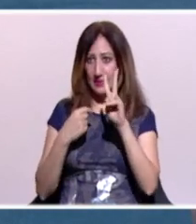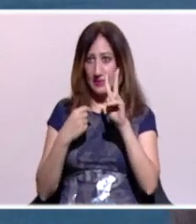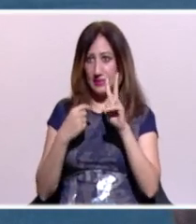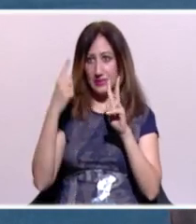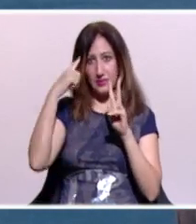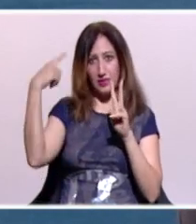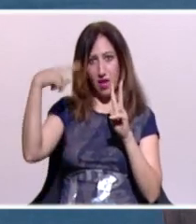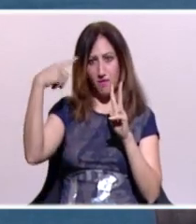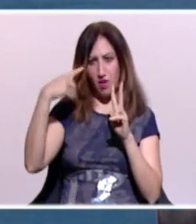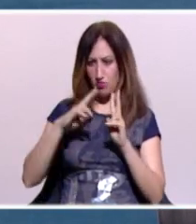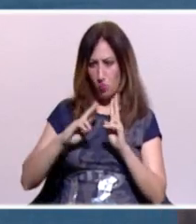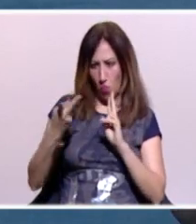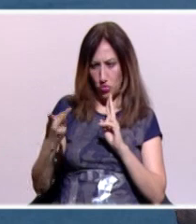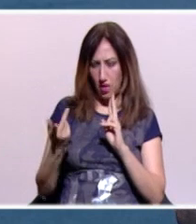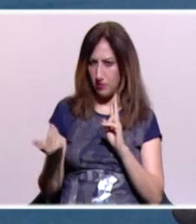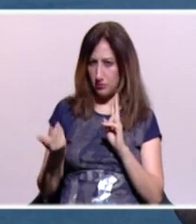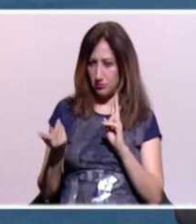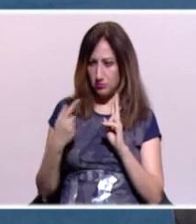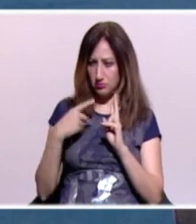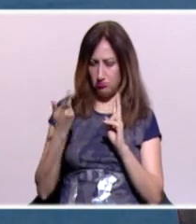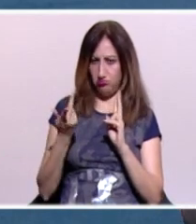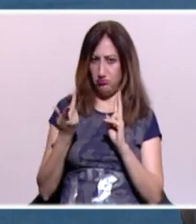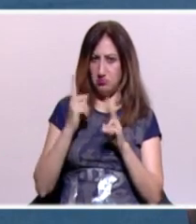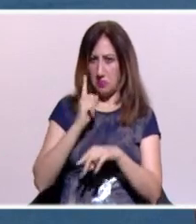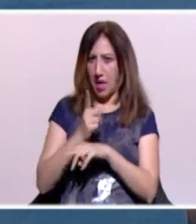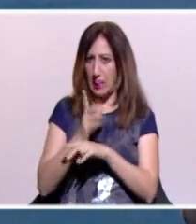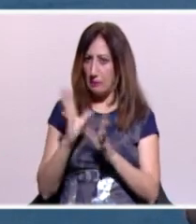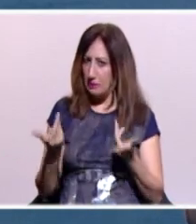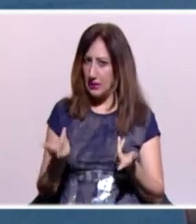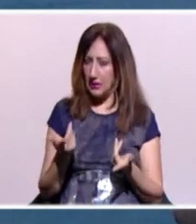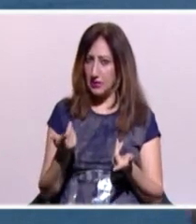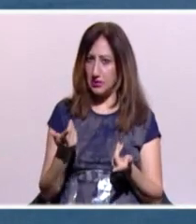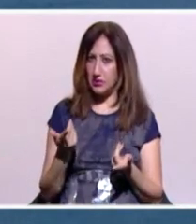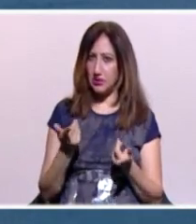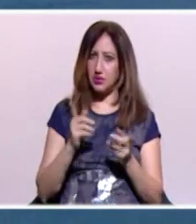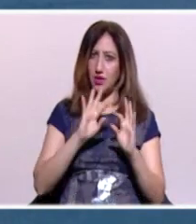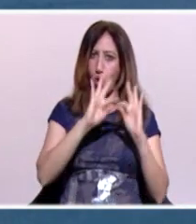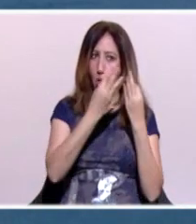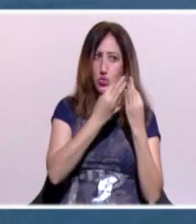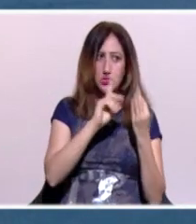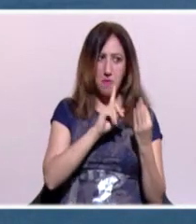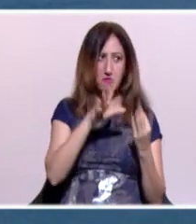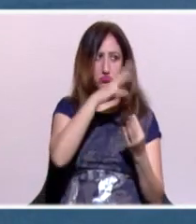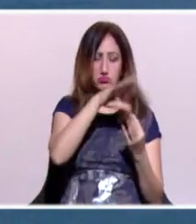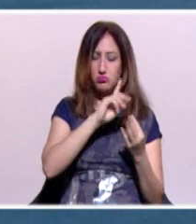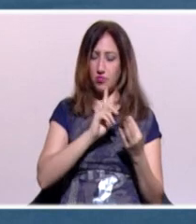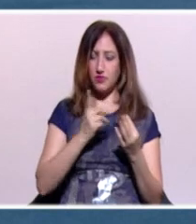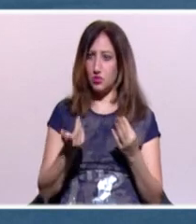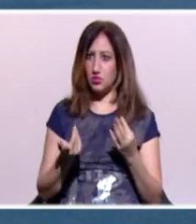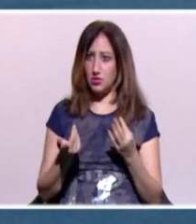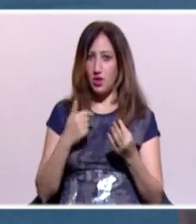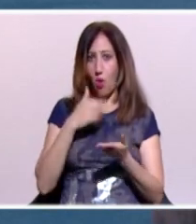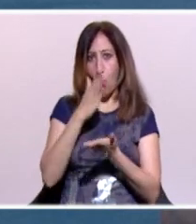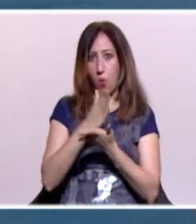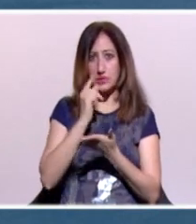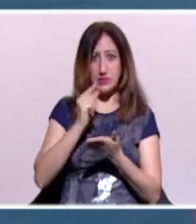أفكار غريبة عننا مش موجودة لا في بيتي ولا في بيت أهلي ولا في بيت حماية وحماتي. إحنا ناس وسطية